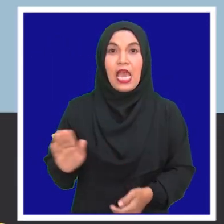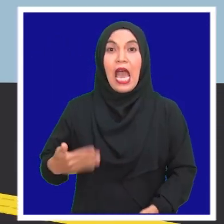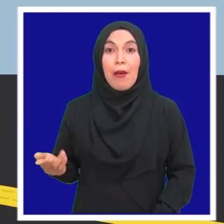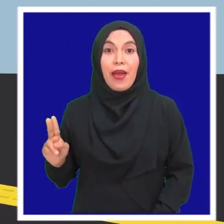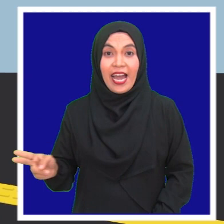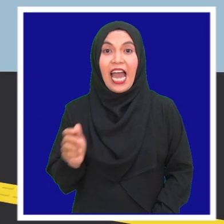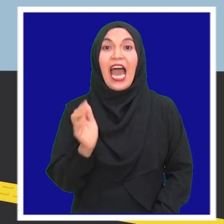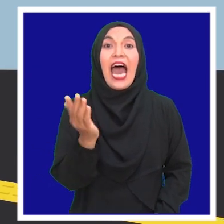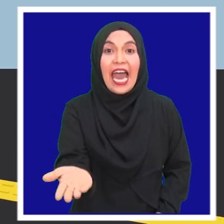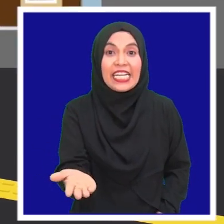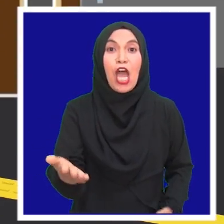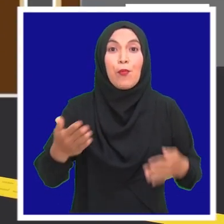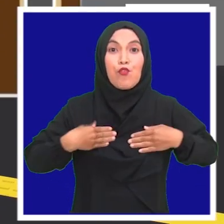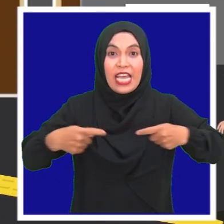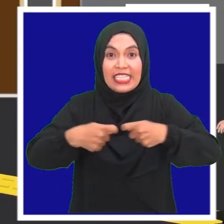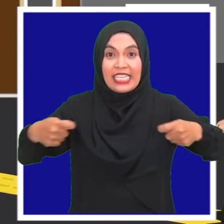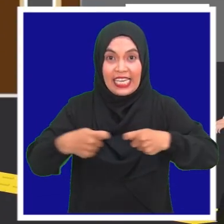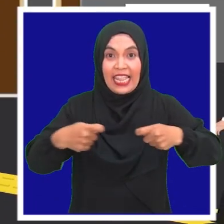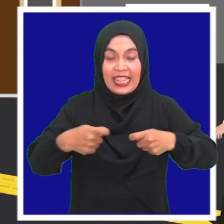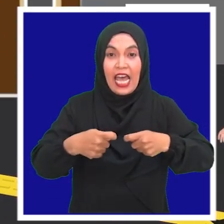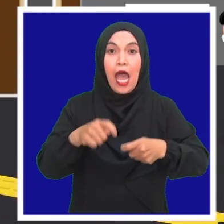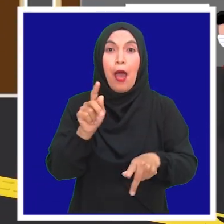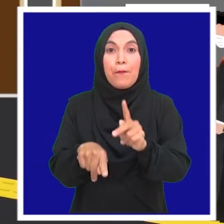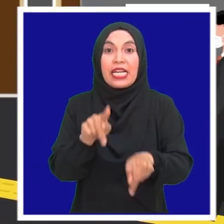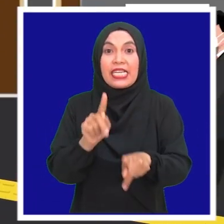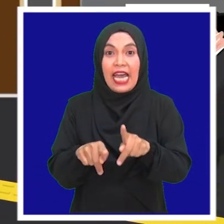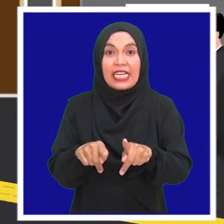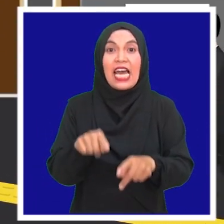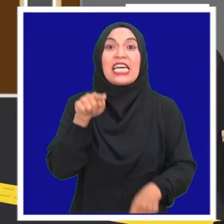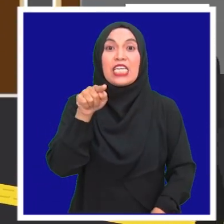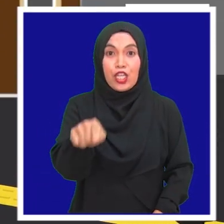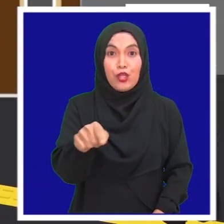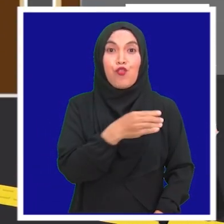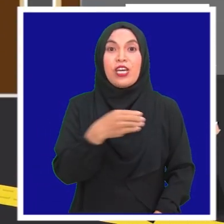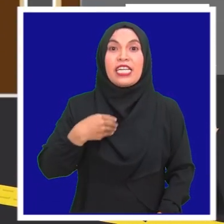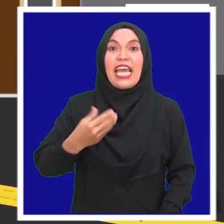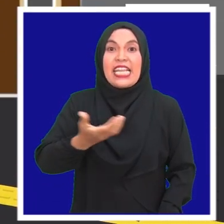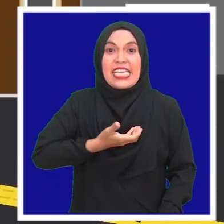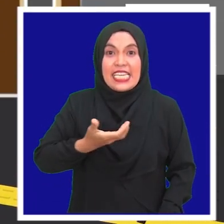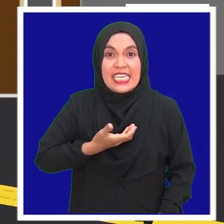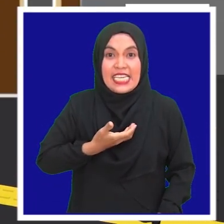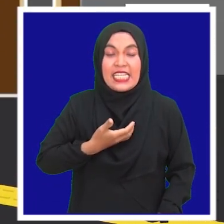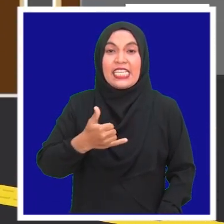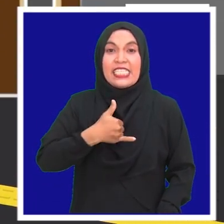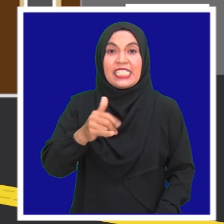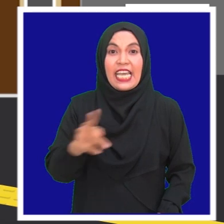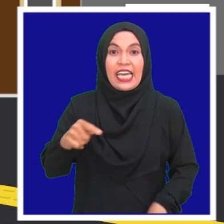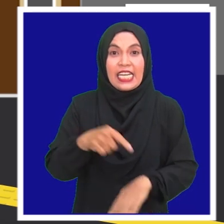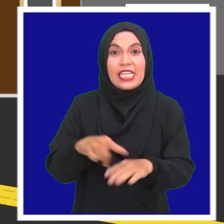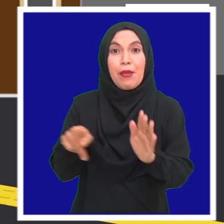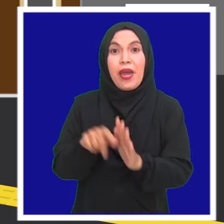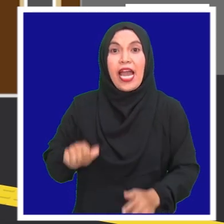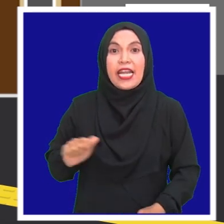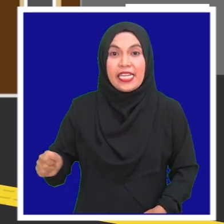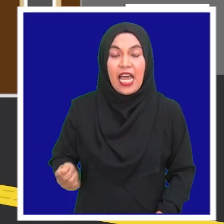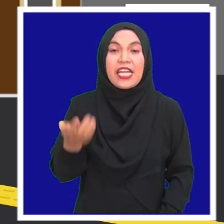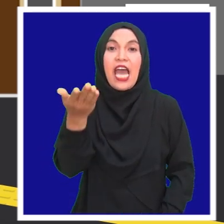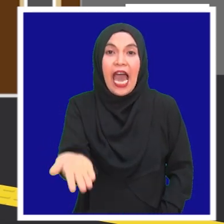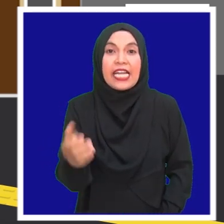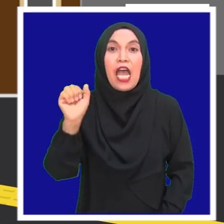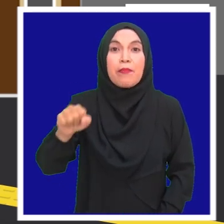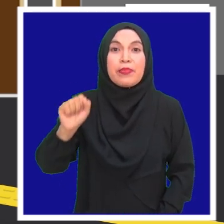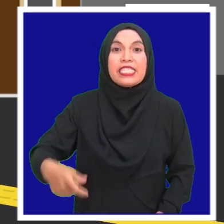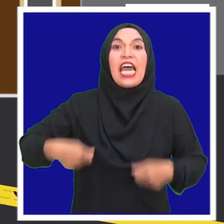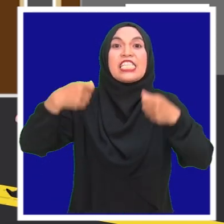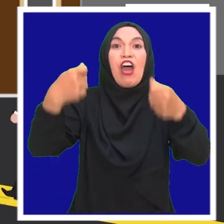anjen gaduh sengketa patali jeng perkara anu diluhur, teras hoyong ngarengseken di pengadilan, anjen tiasa ngadaptarkan perkara